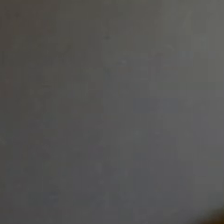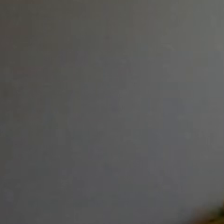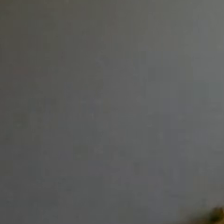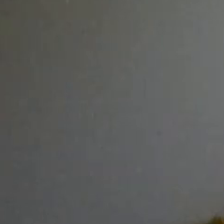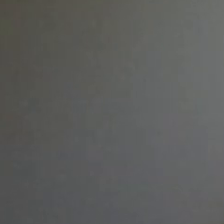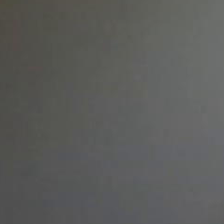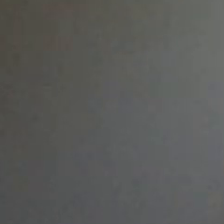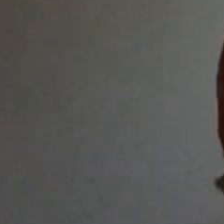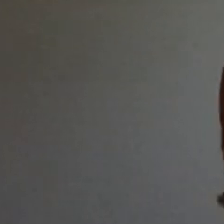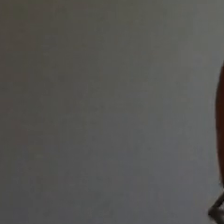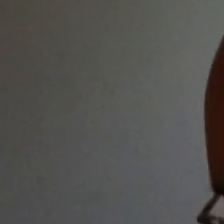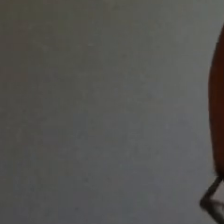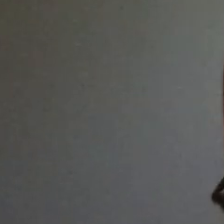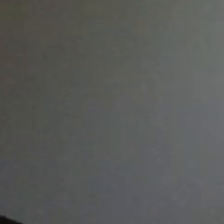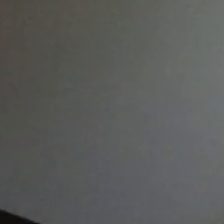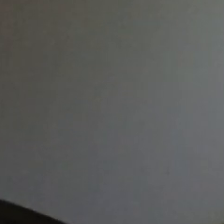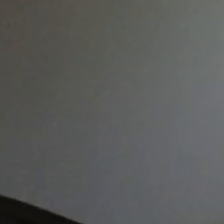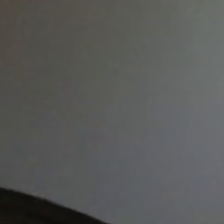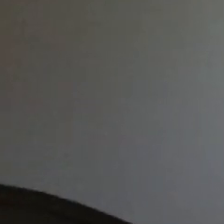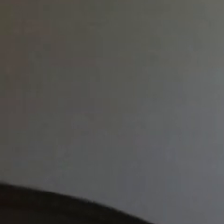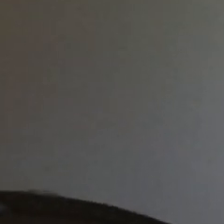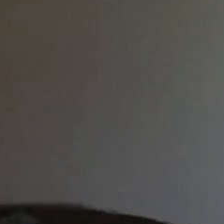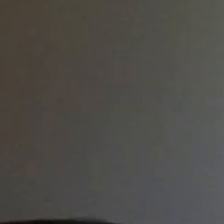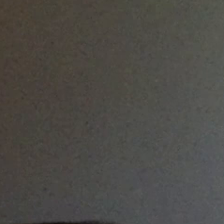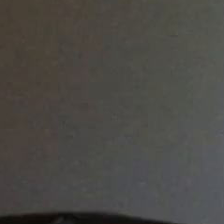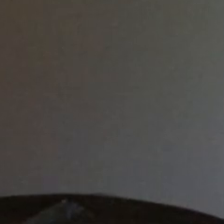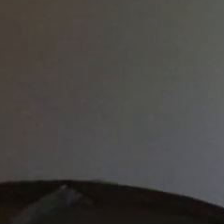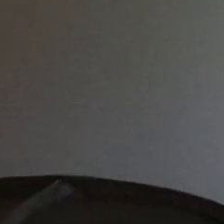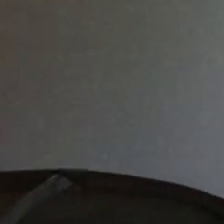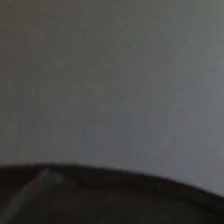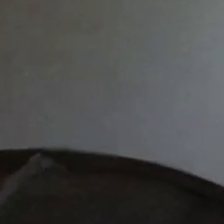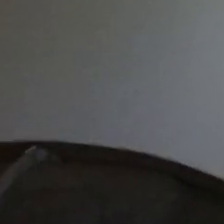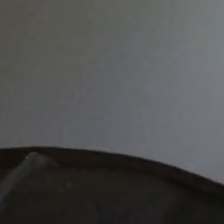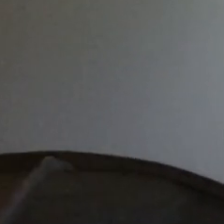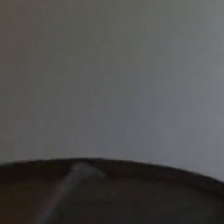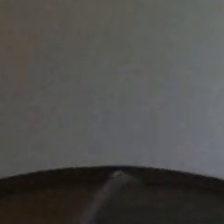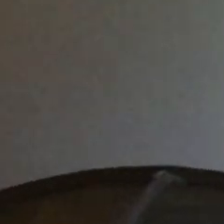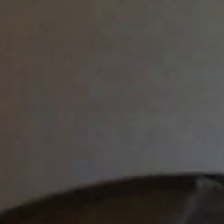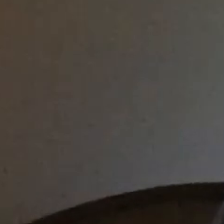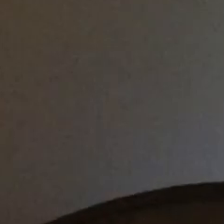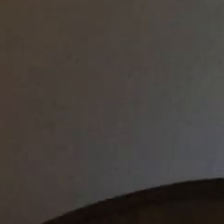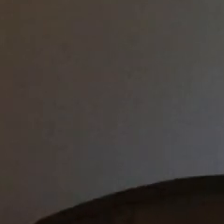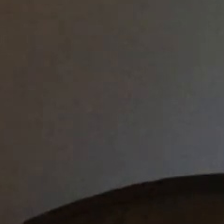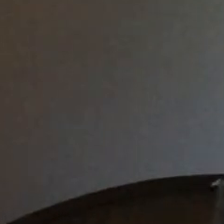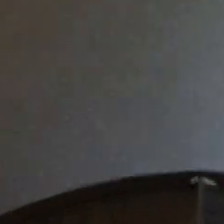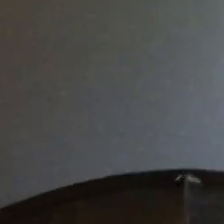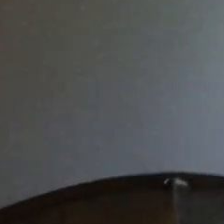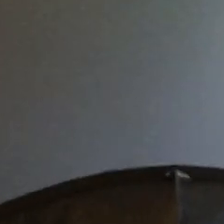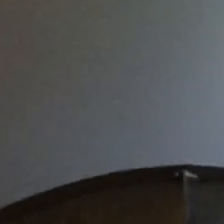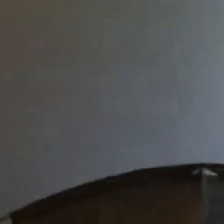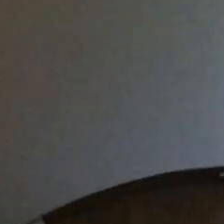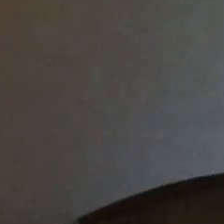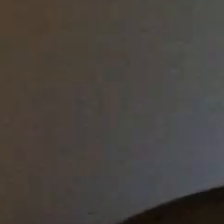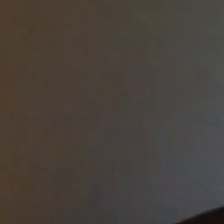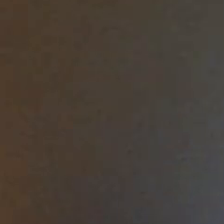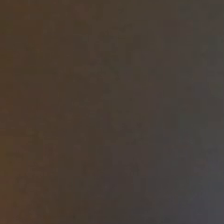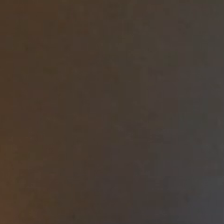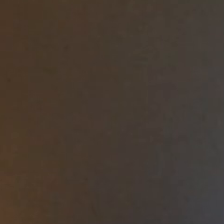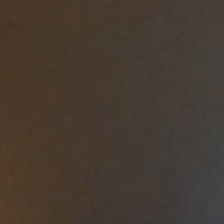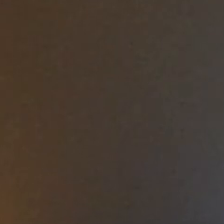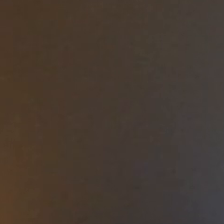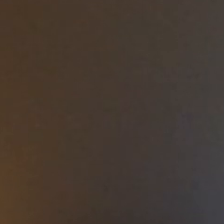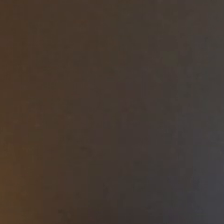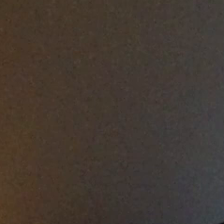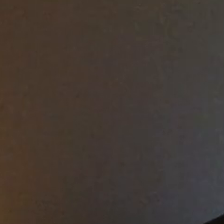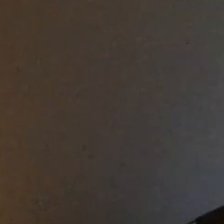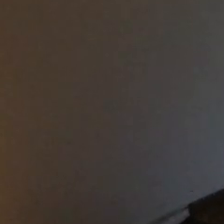under pandemien. Og så vælger de at lukke festerne og fornøjelserne ned først for at holde skole og uddannelse. Vores